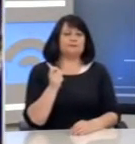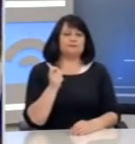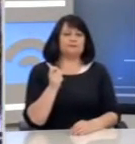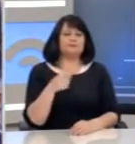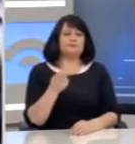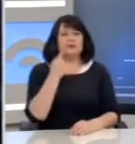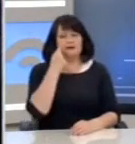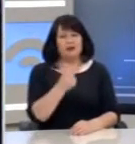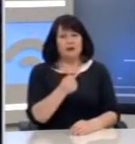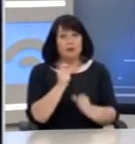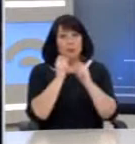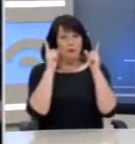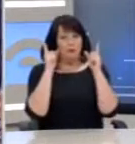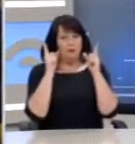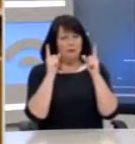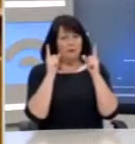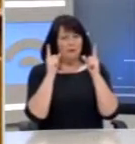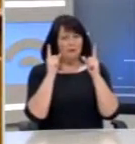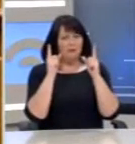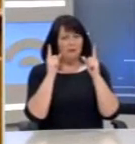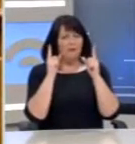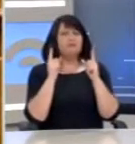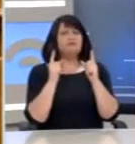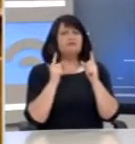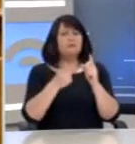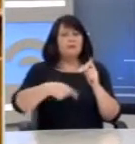και διαπιστώνω με έκπληξη πως αυτό που συστηματικά